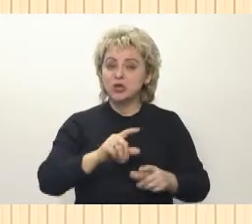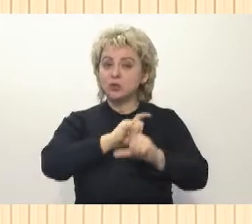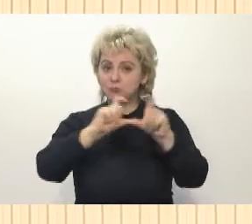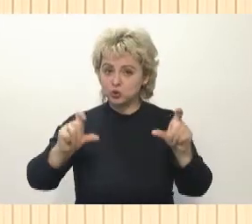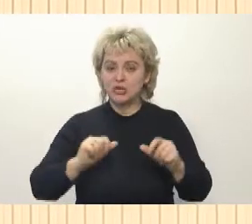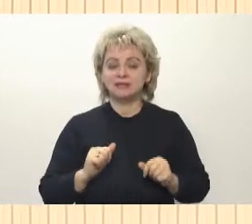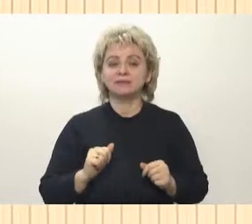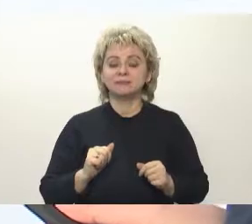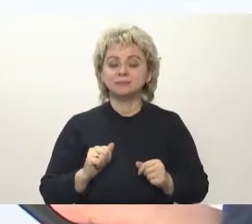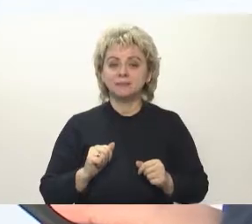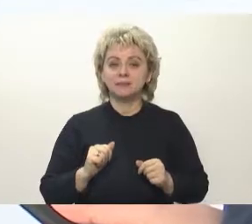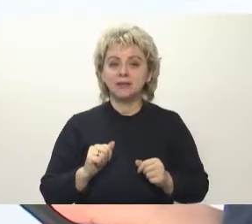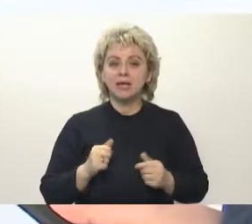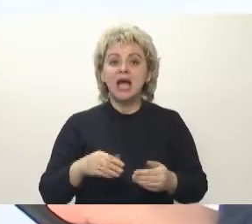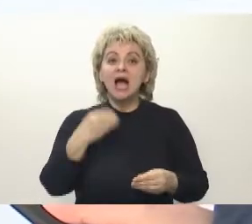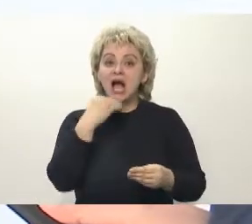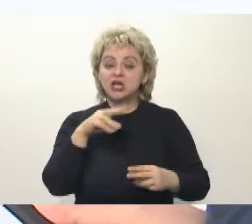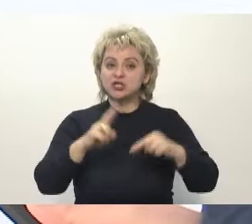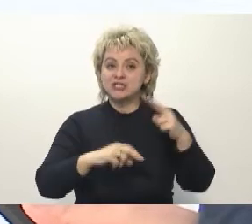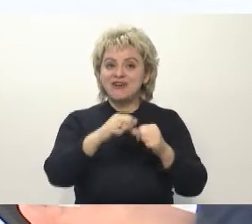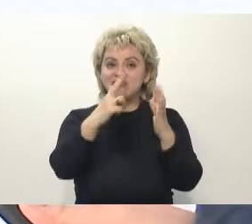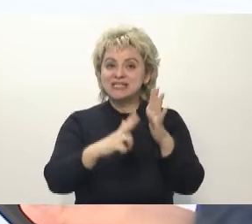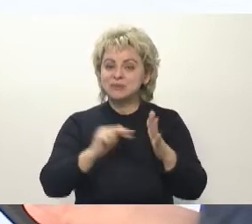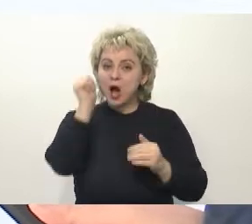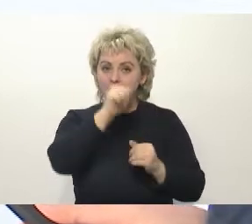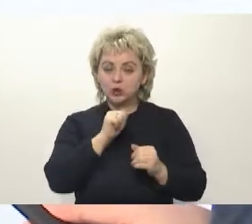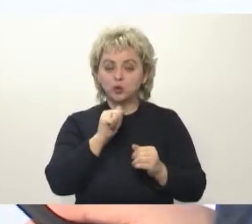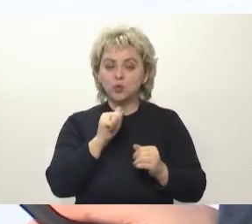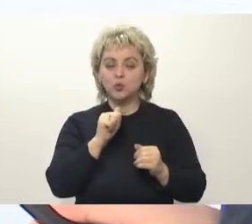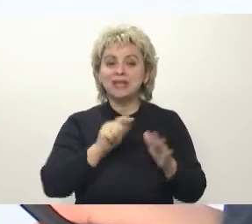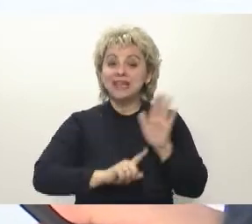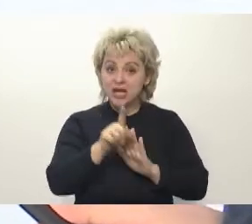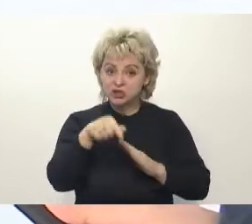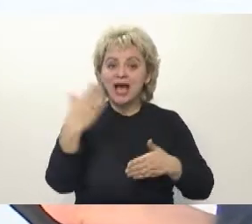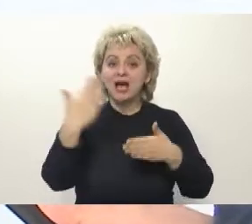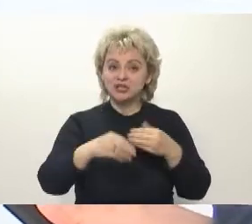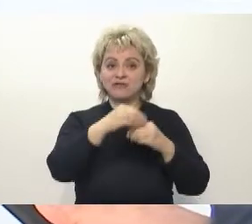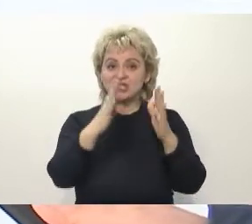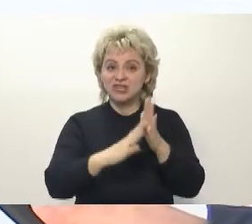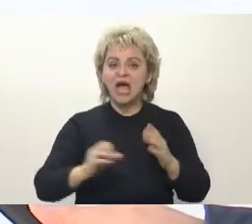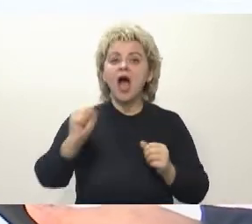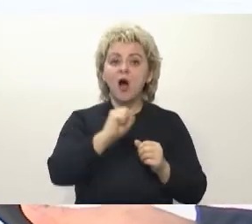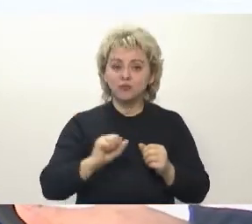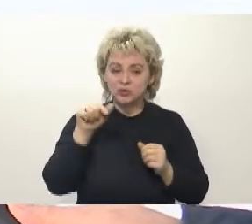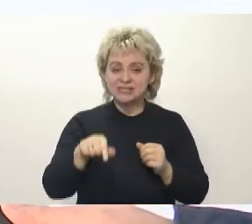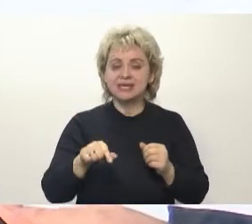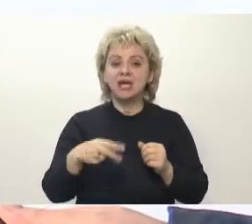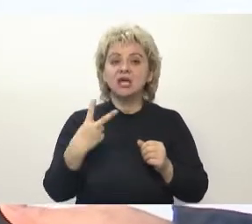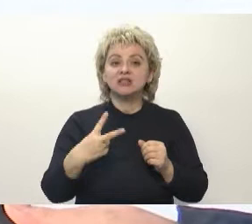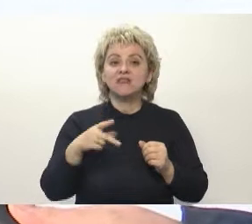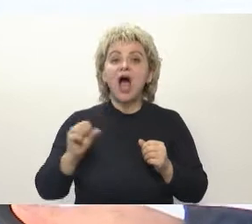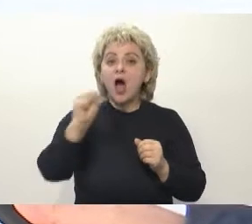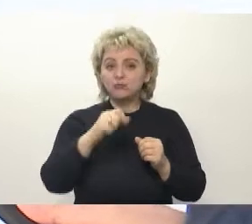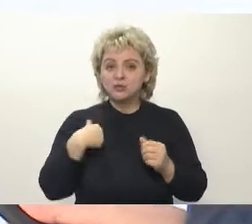районного бюджетов. Начато строительство в 18 году, окончание 19 в августе. Значит, в августе у